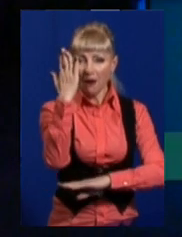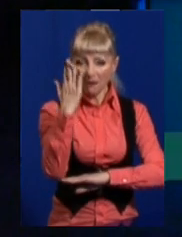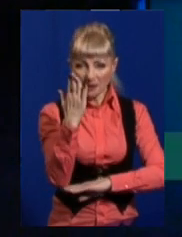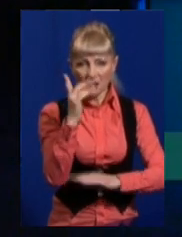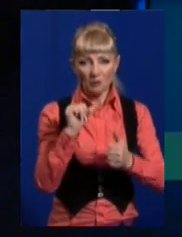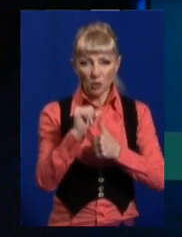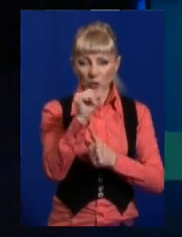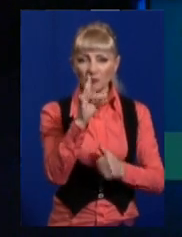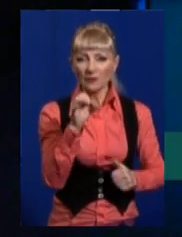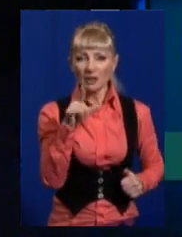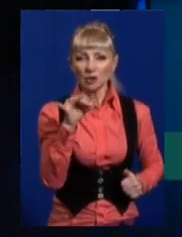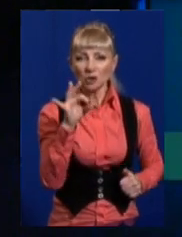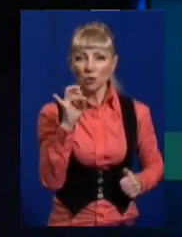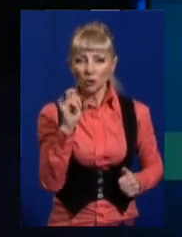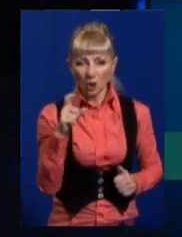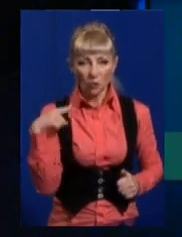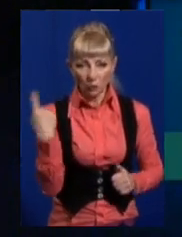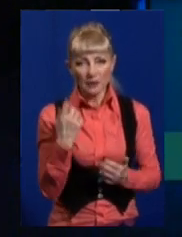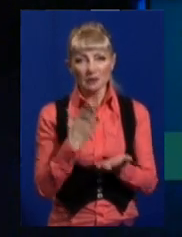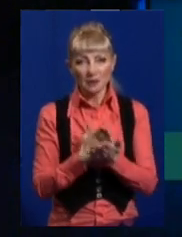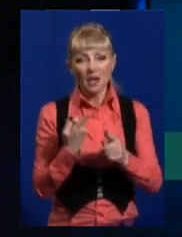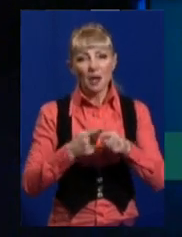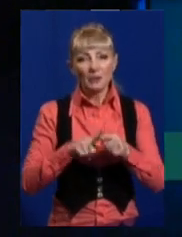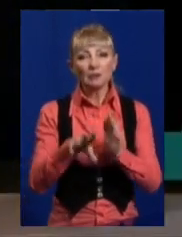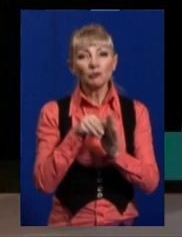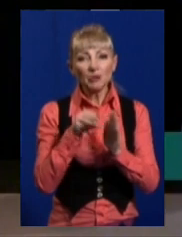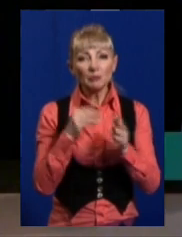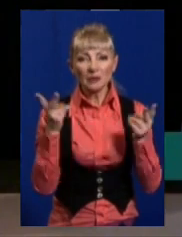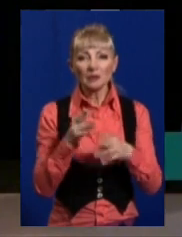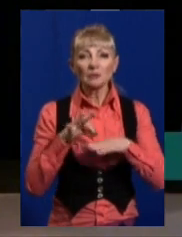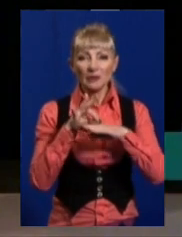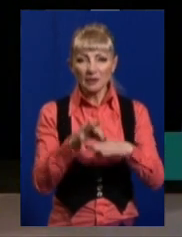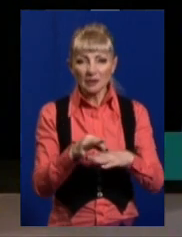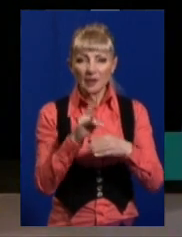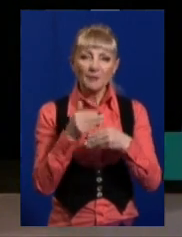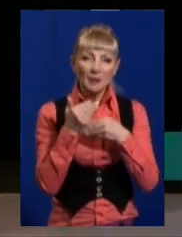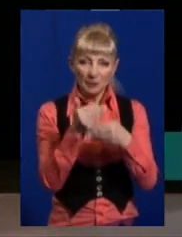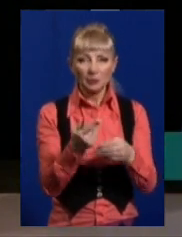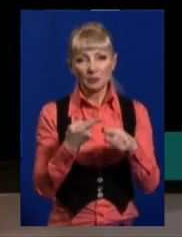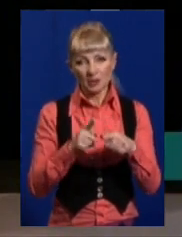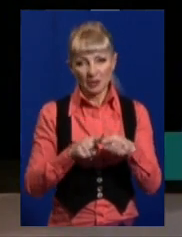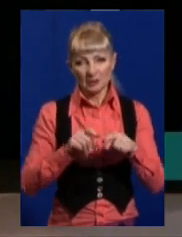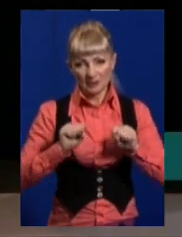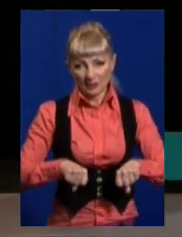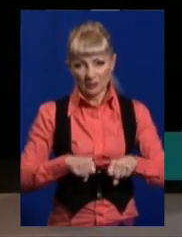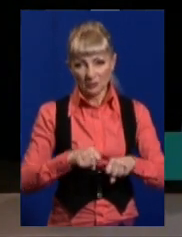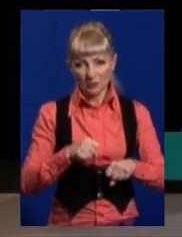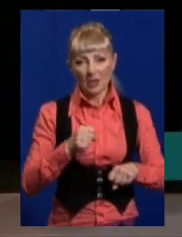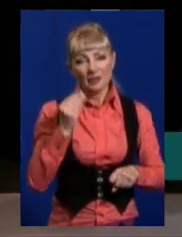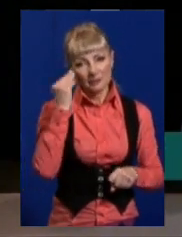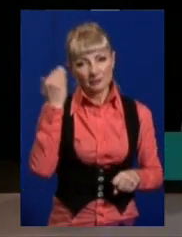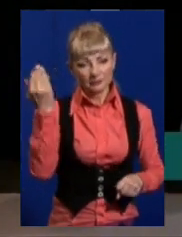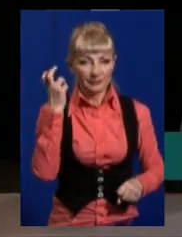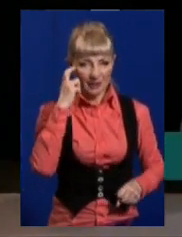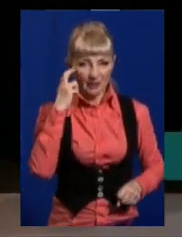районах області, він досі діє. Тому вибори потрібно проводити за допомогою цього ресурсу з точки зору київських еліт.